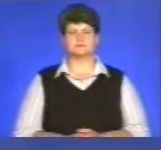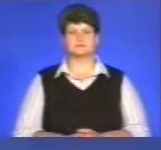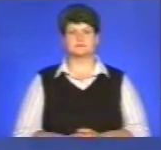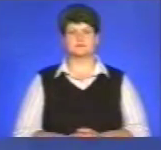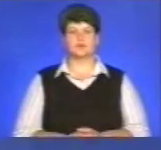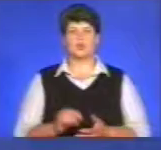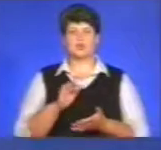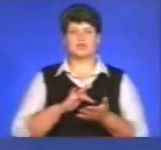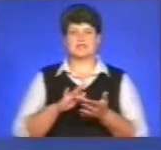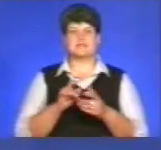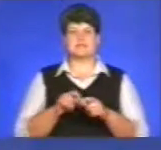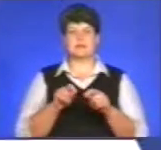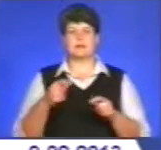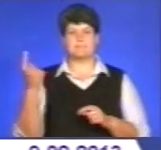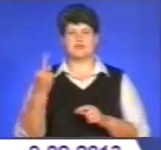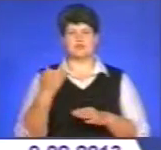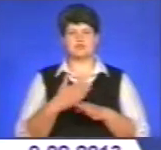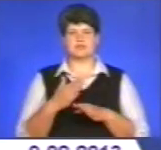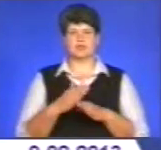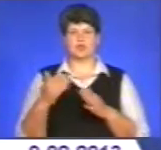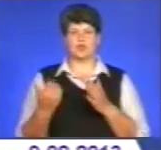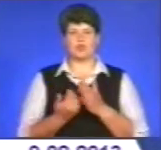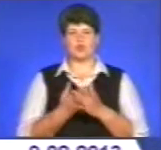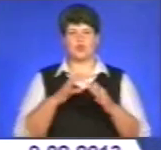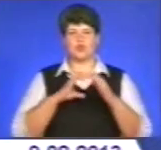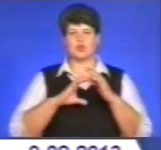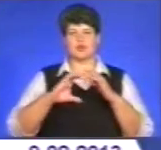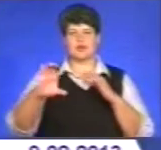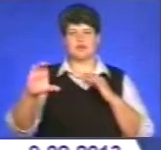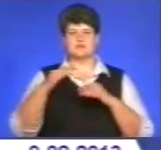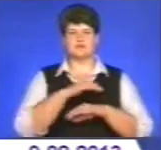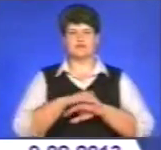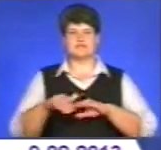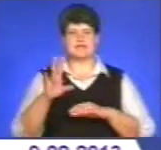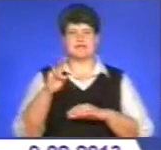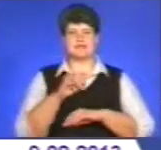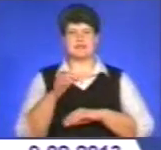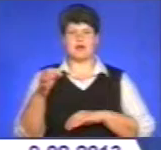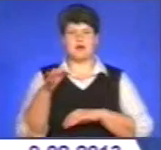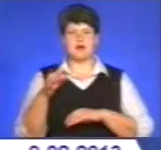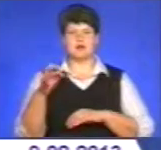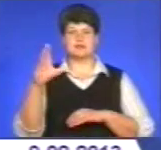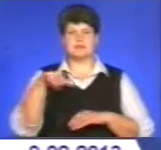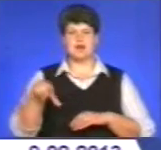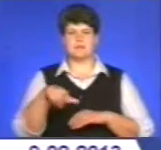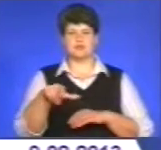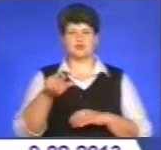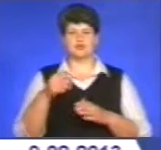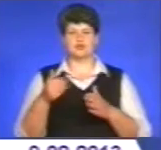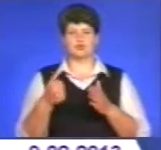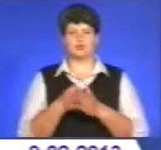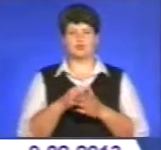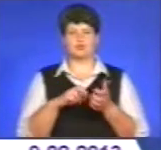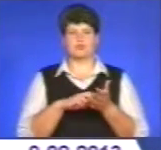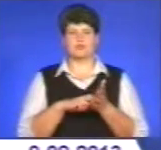У столиці відкрили першу частину нового тунелю з вулиці Набережно-Хрещатицької на вулицю Набережне шосе, що на